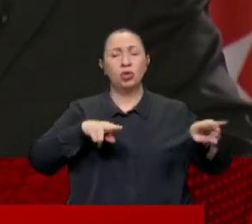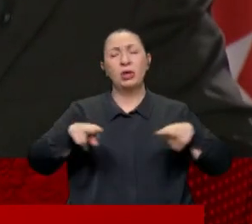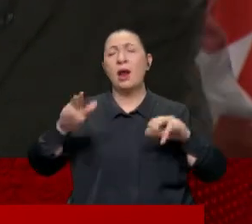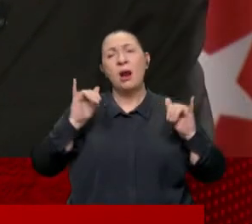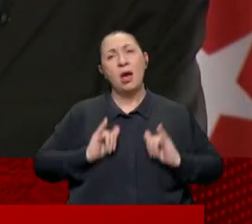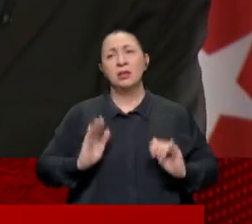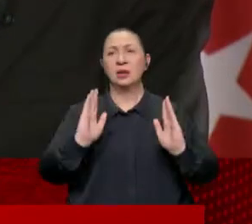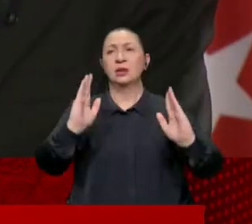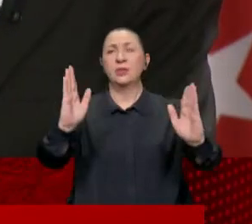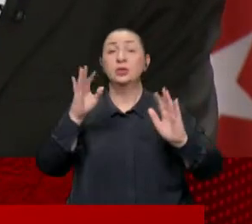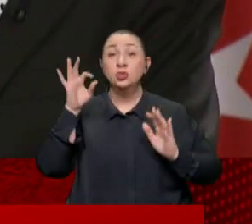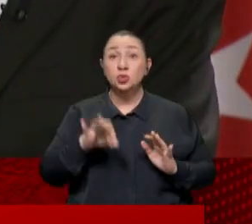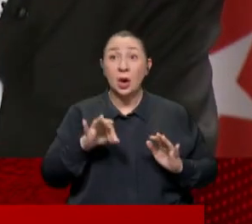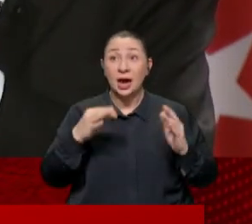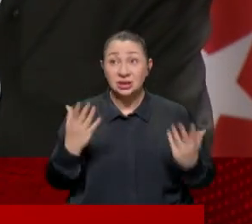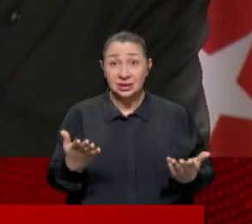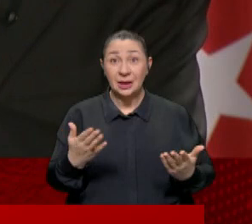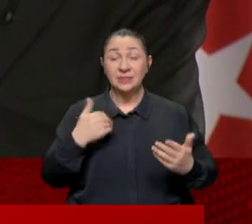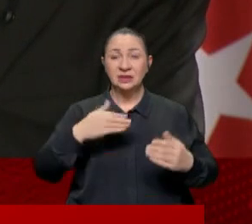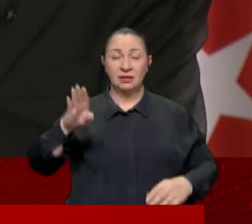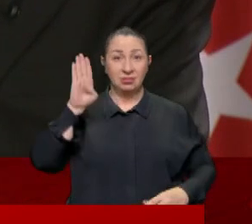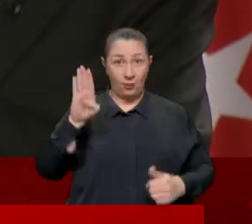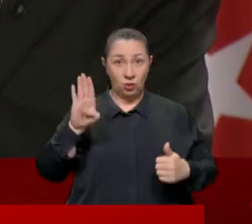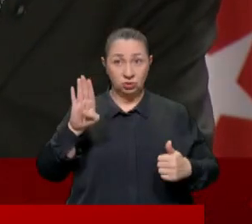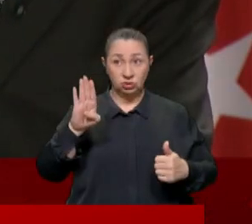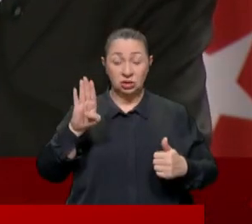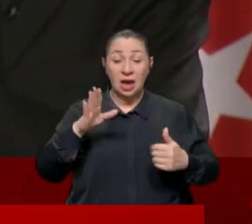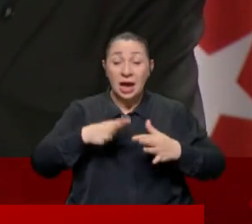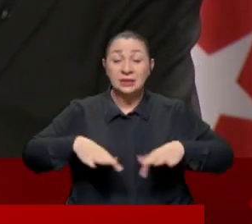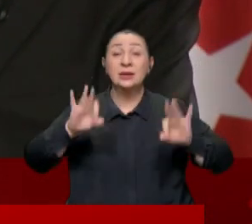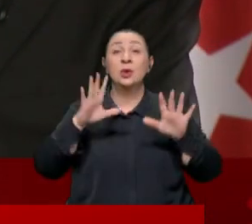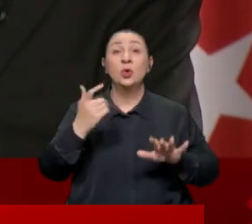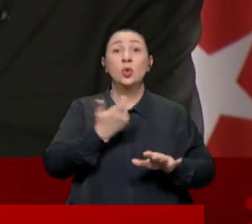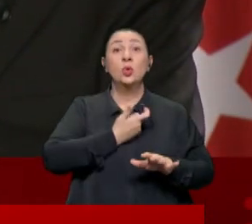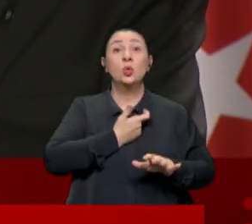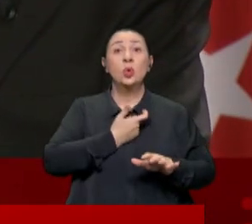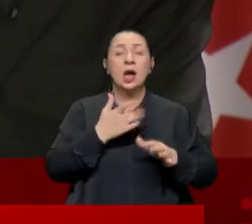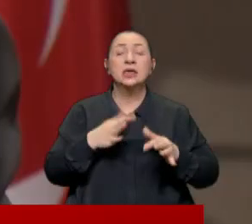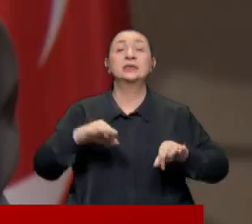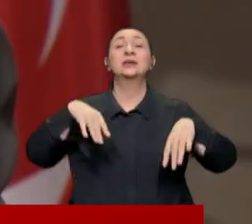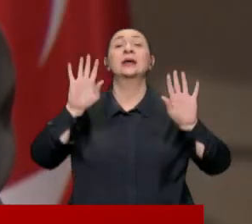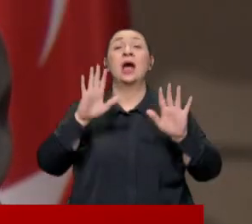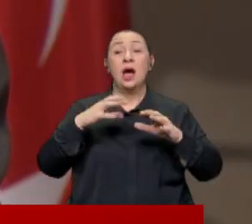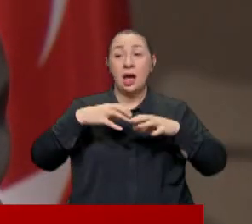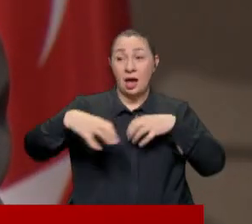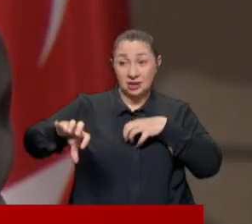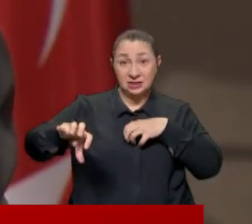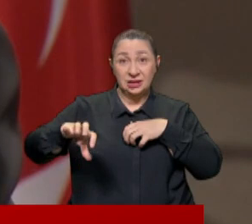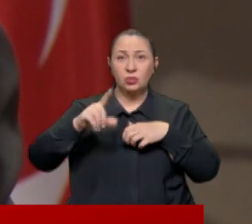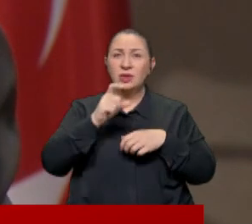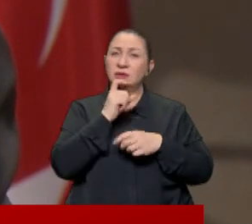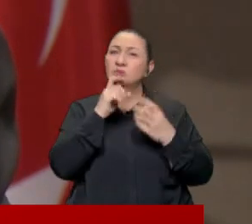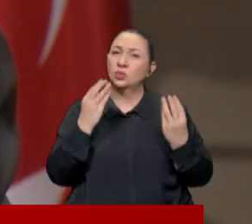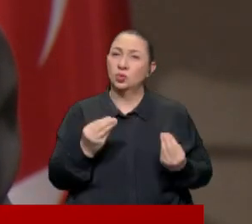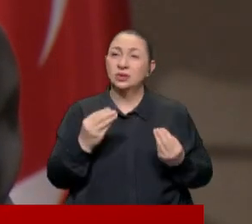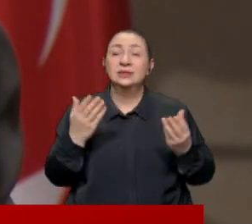daha rahat gidebilir. Şu aşamada biz demokrasiyi inşa etmeden, hukuku inşa etmeden ayrılırsak bu yanlış